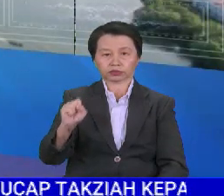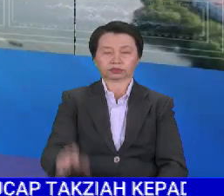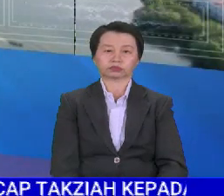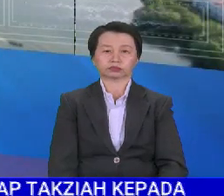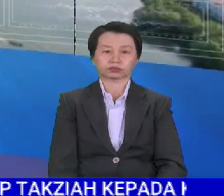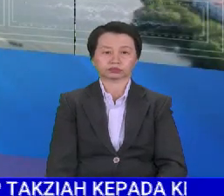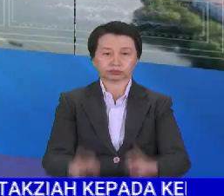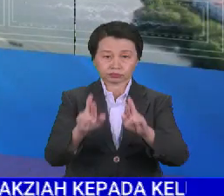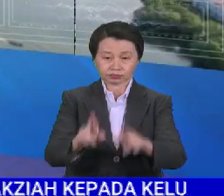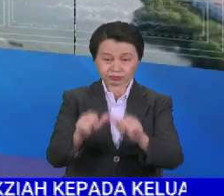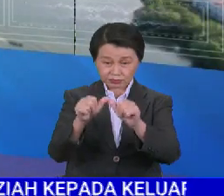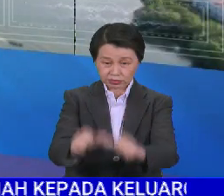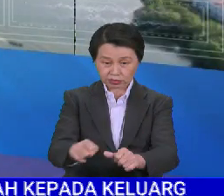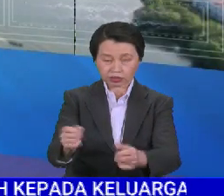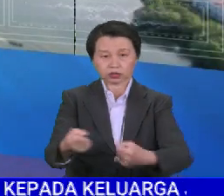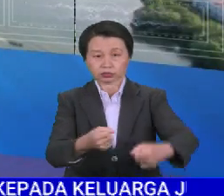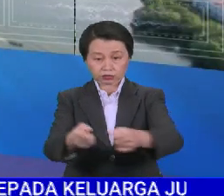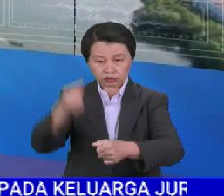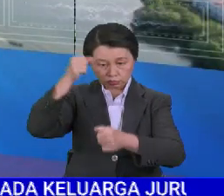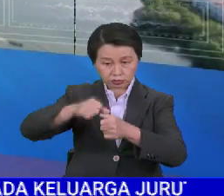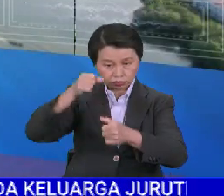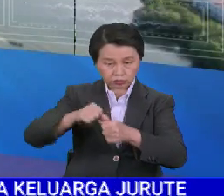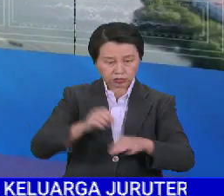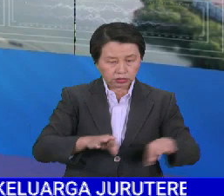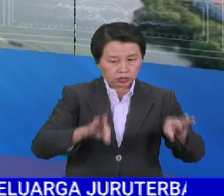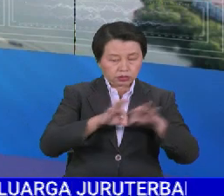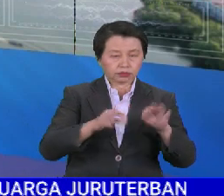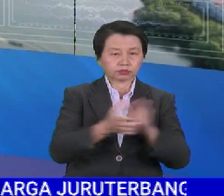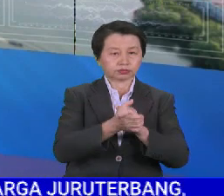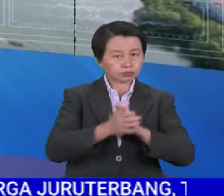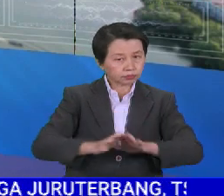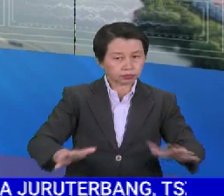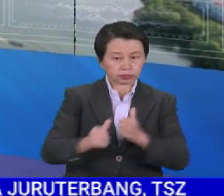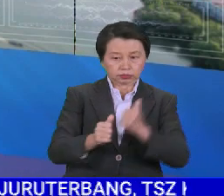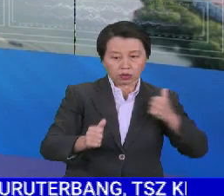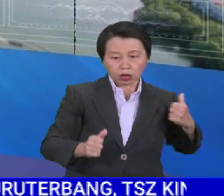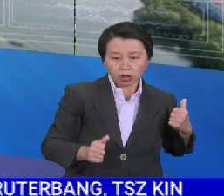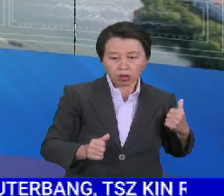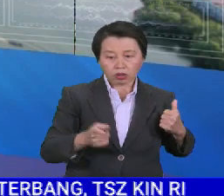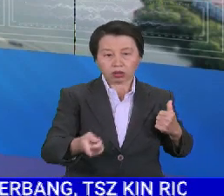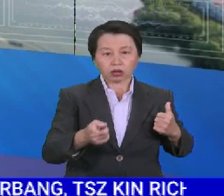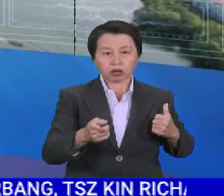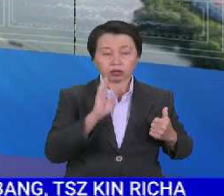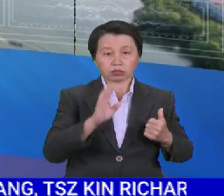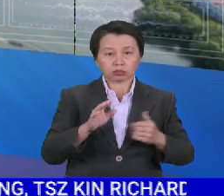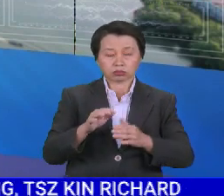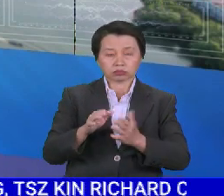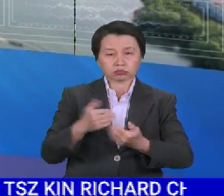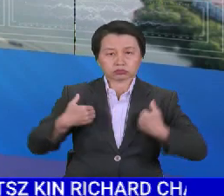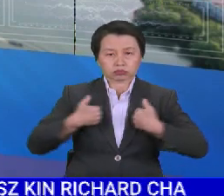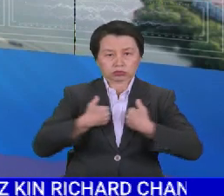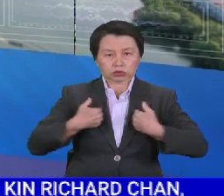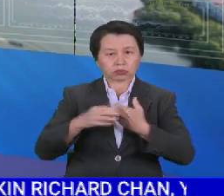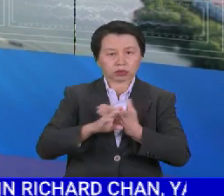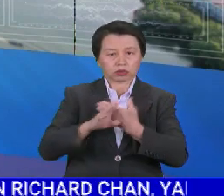penduduk yang tinggal berhampiran Sungai diingatkan sentiasa mengutamakan keselamatan bagi mengelak menjadi mangsa reptilia berbahaya seperti